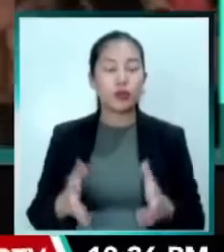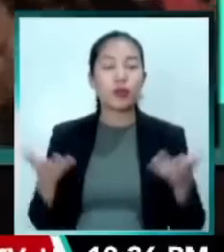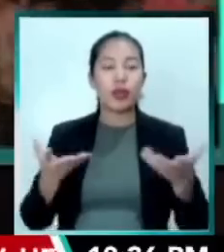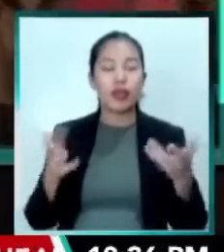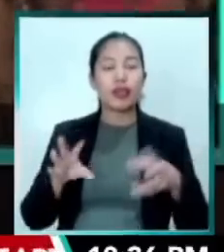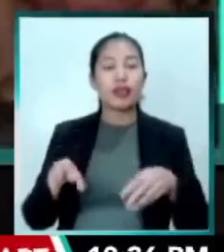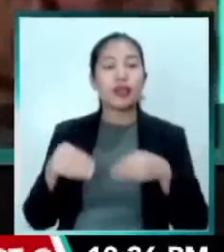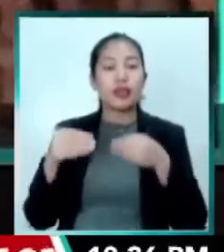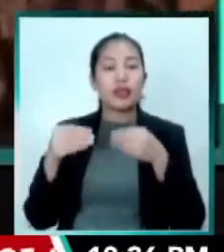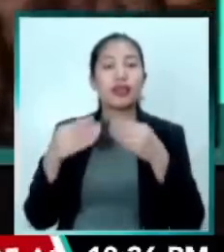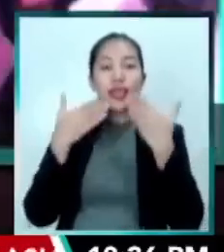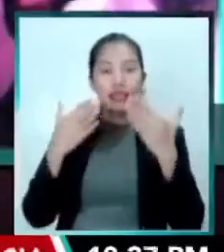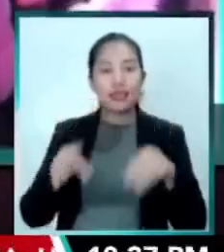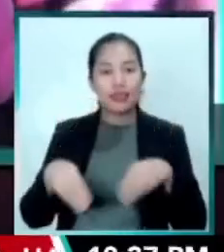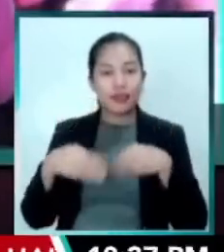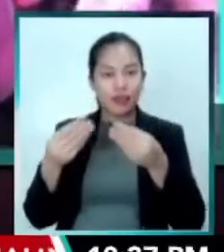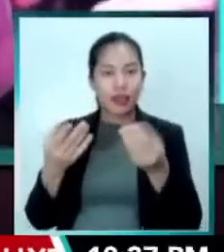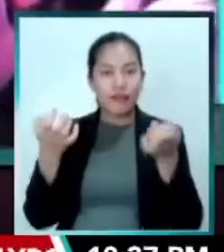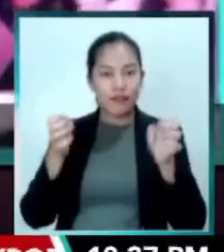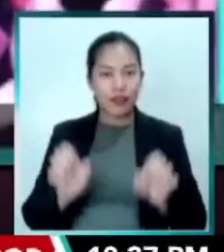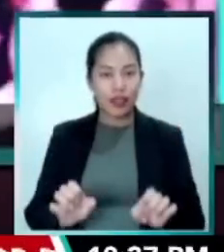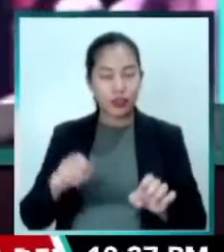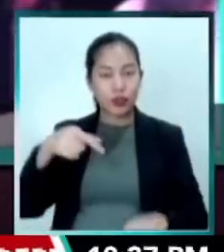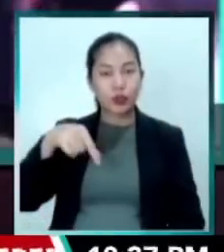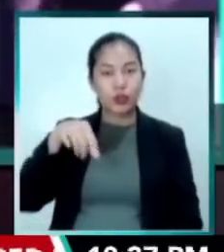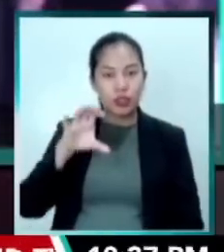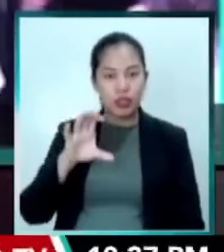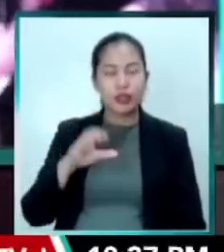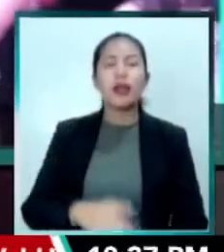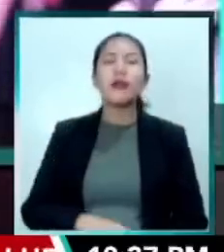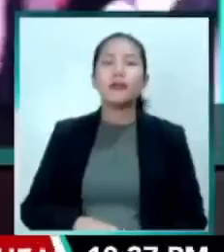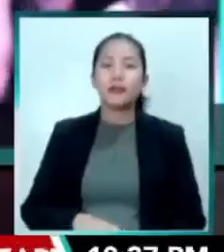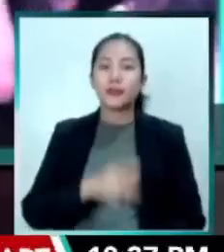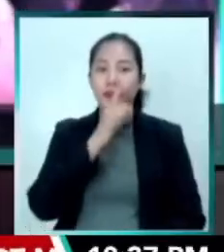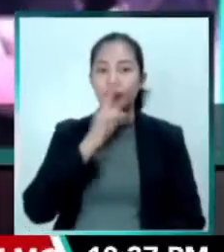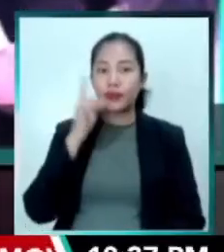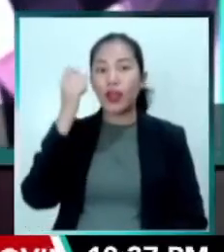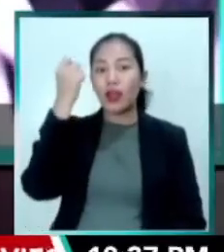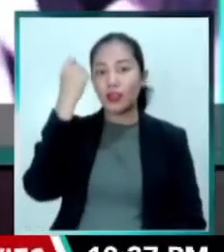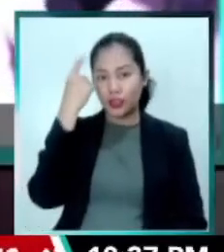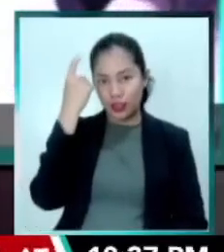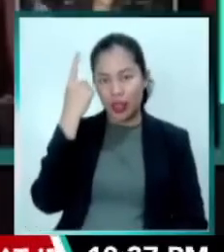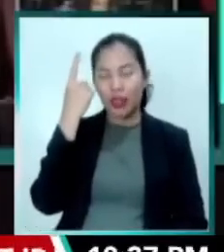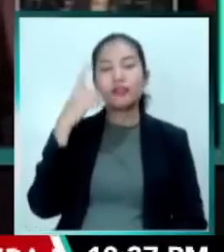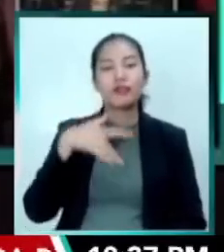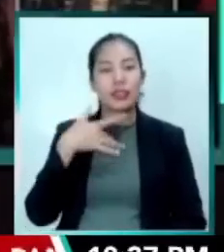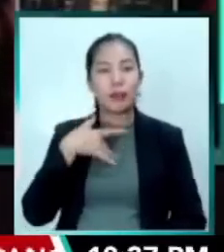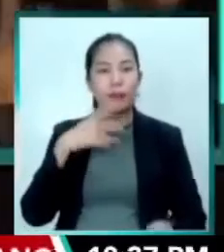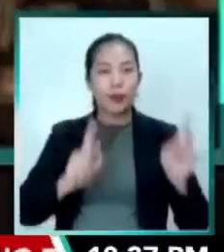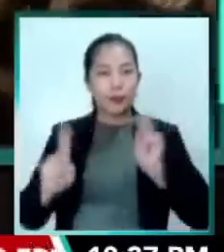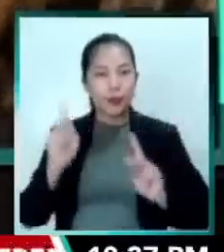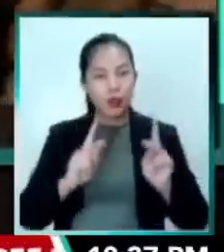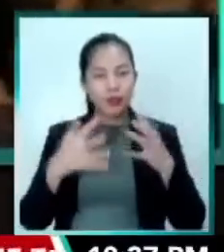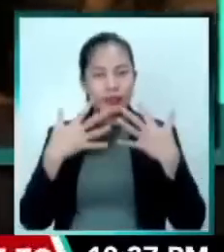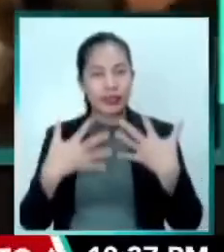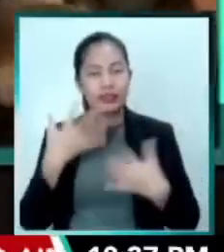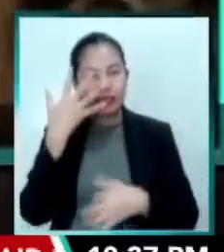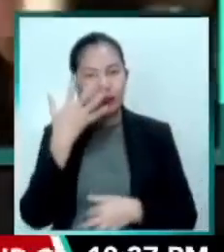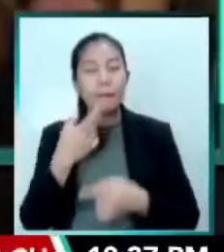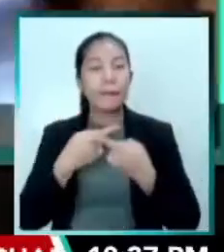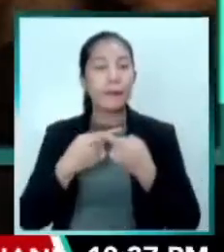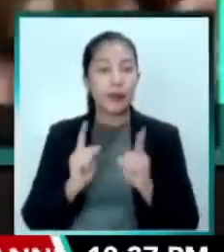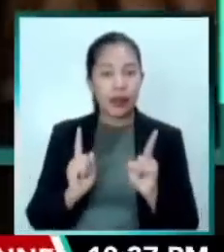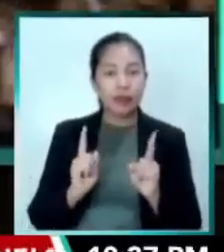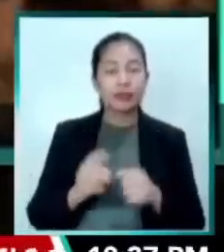gabi. Nauunawaan daw ni Robredo ang lungkot at galit na nararamdaman ng mga taga-suporta. Pero hindi raw pwedeng ang kanyang mga taga-suporta